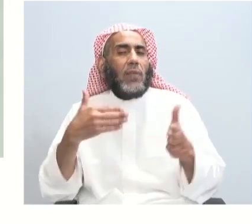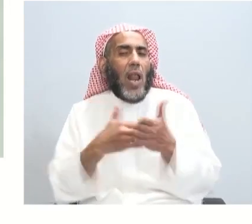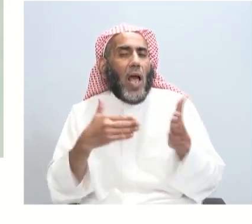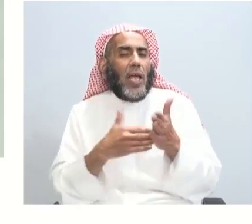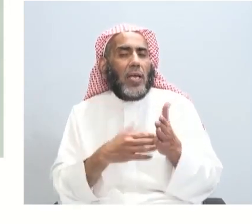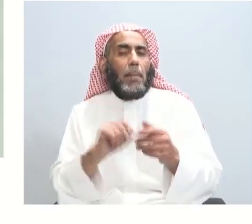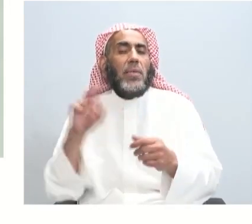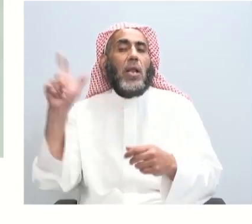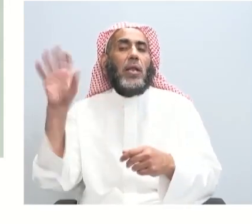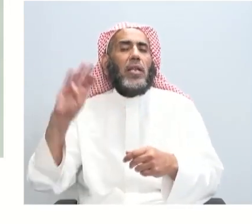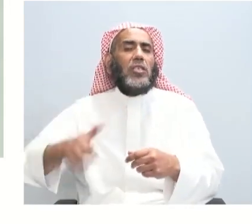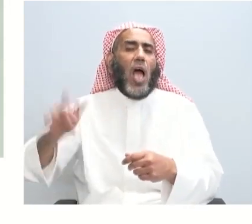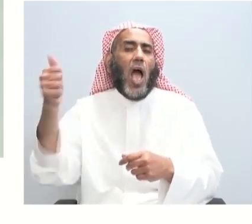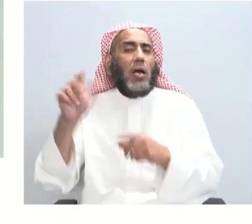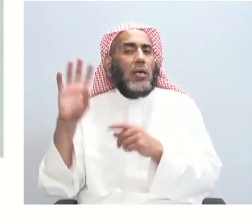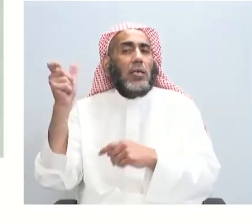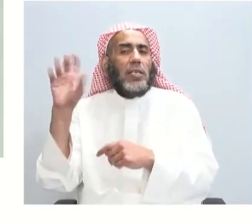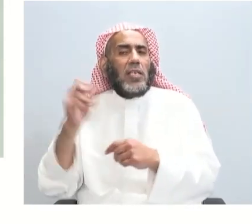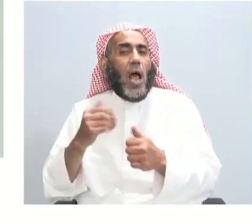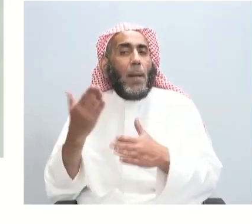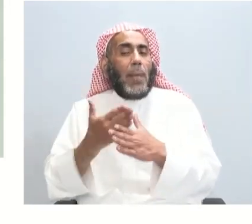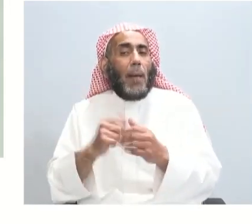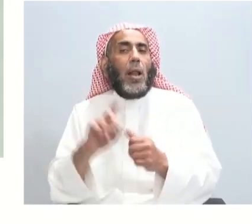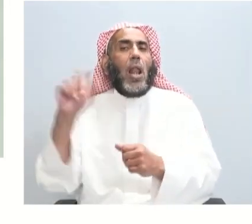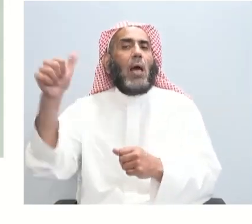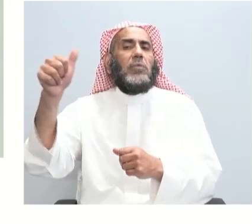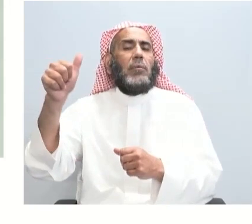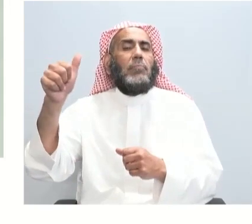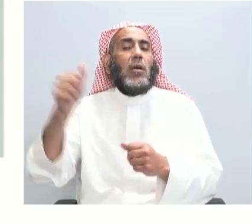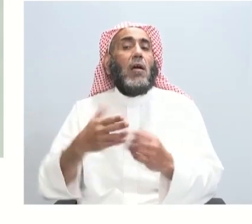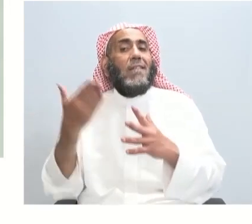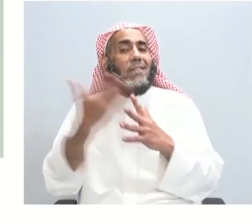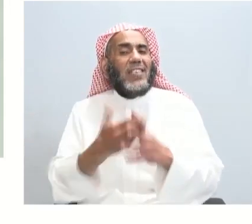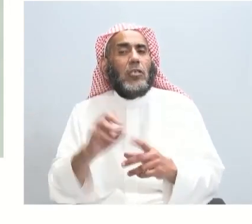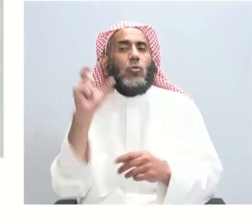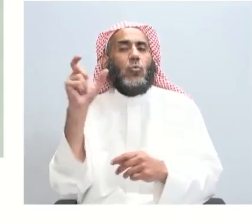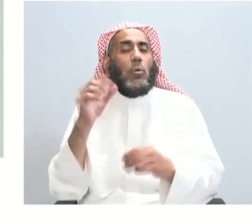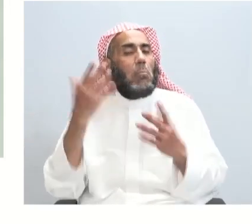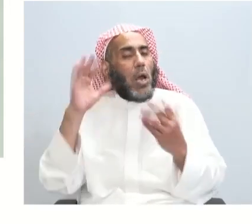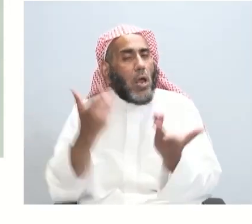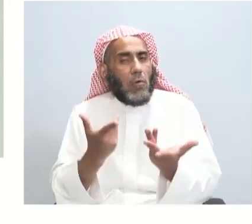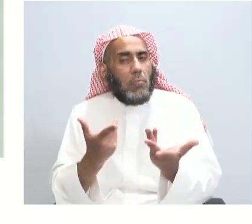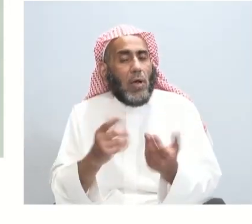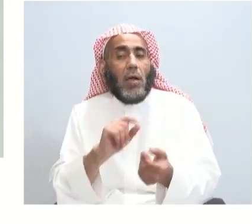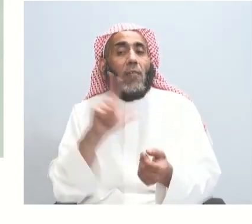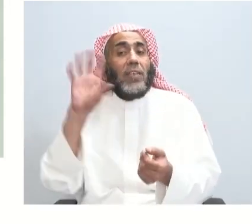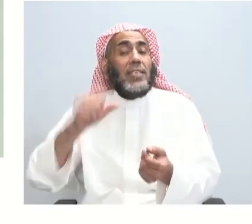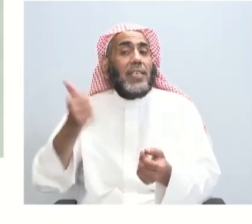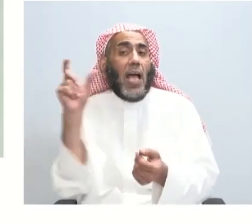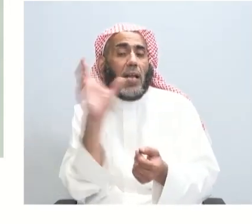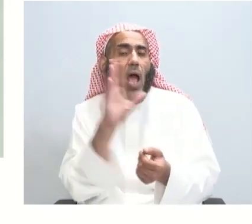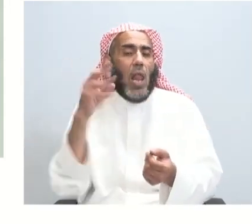الباب، مثل نشأ، فالباب هنا باب الهمزة فصل النون. ما رأيكم في لسان العرب، هل هذا